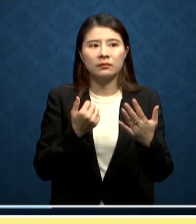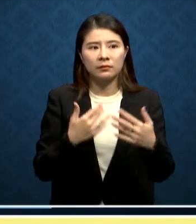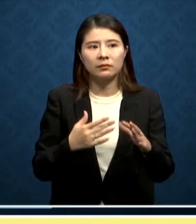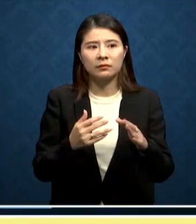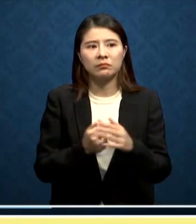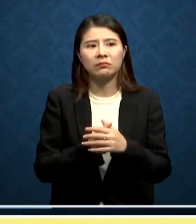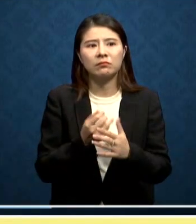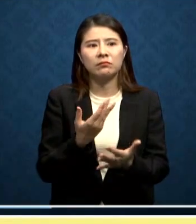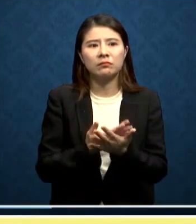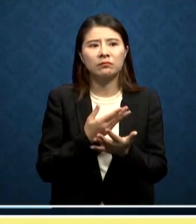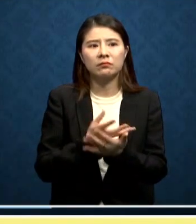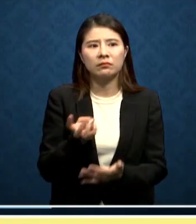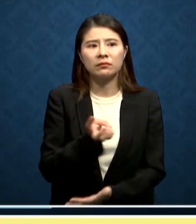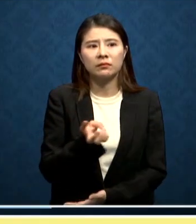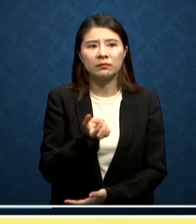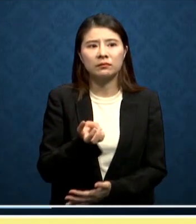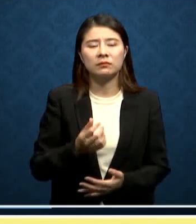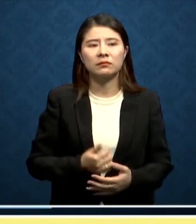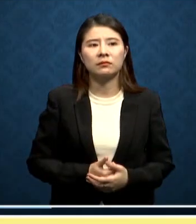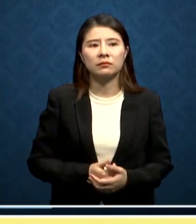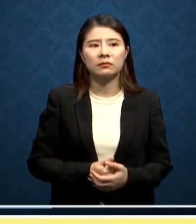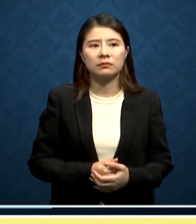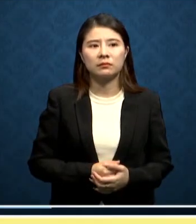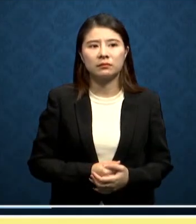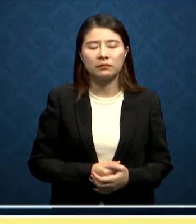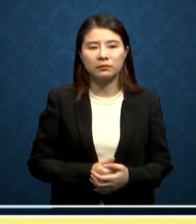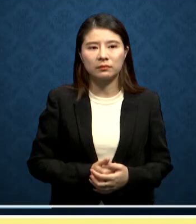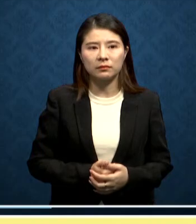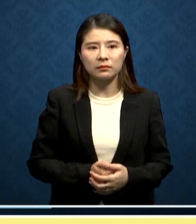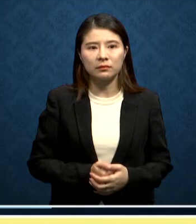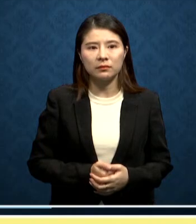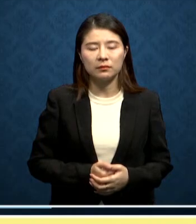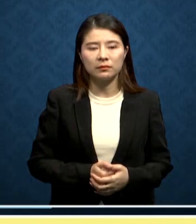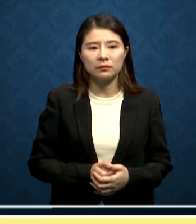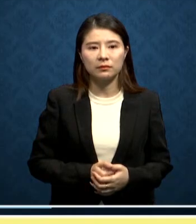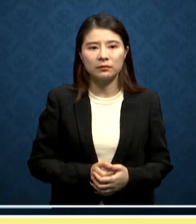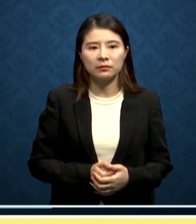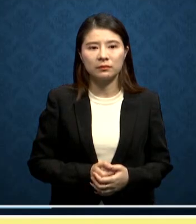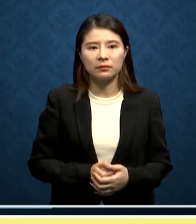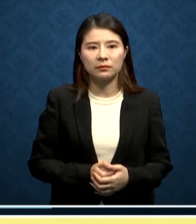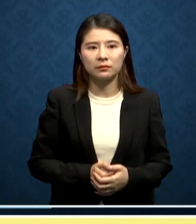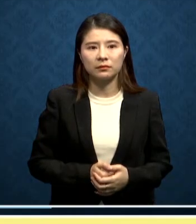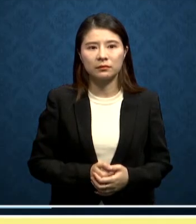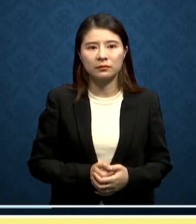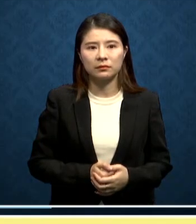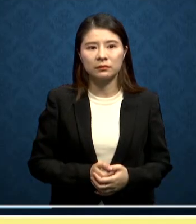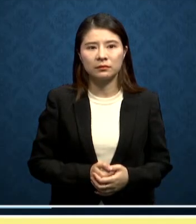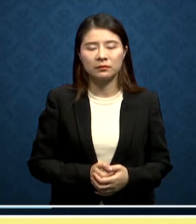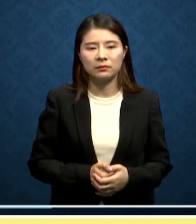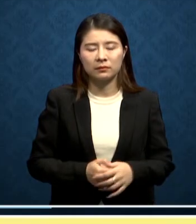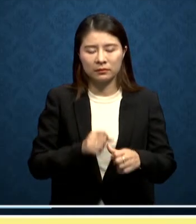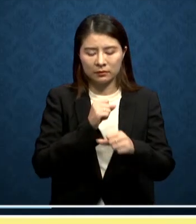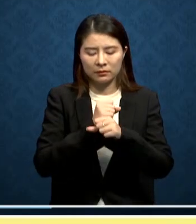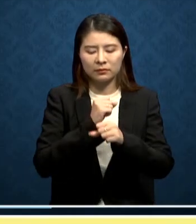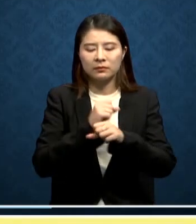ต่ำนะมีการเอ่อมีมีการส่งยกเลิก